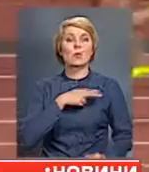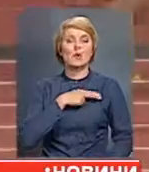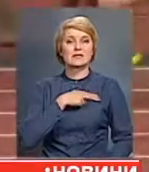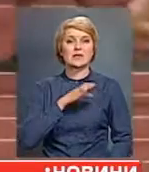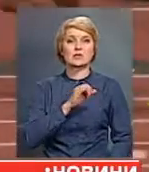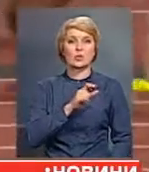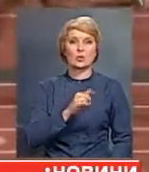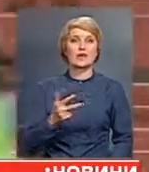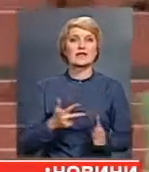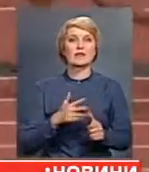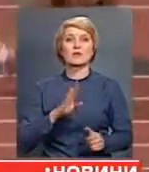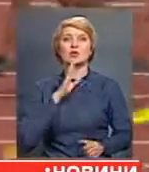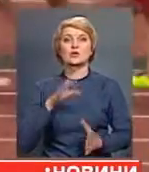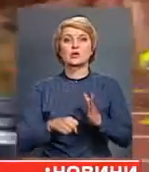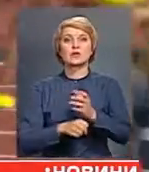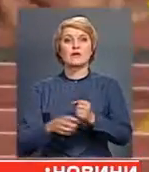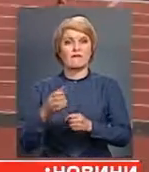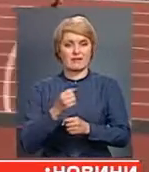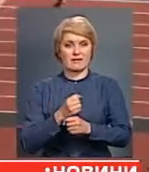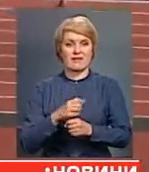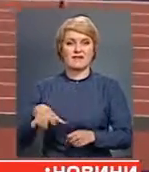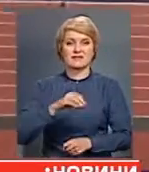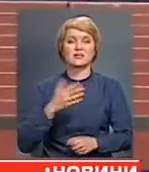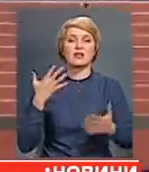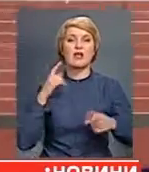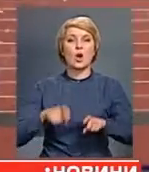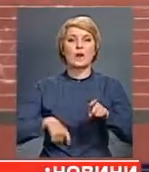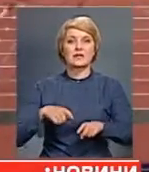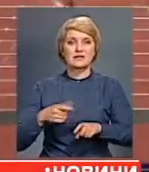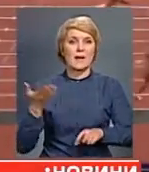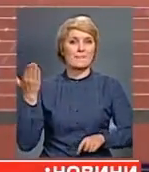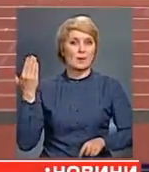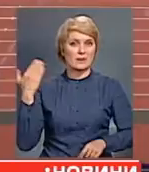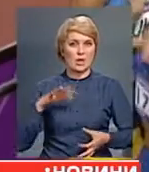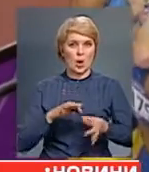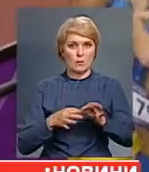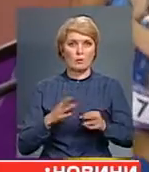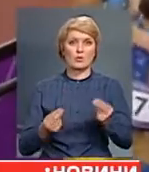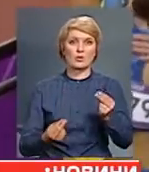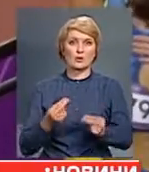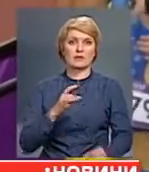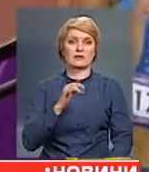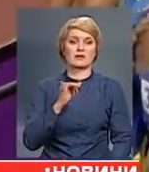жіночої естафети 4 по 100. Усі наші легкоатлети-медалісти попередньої олімпіади виступлять і